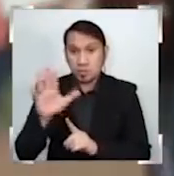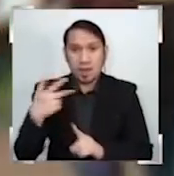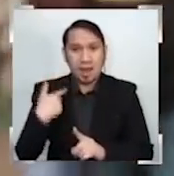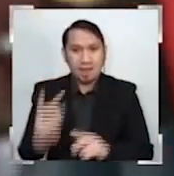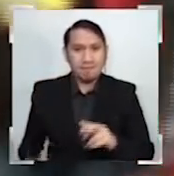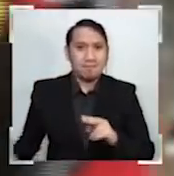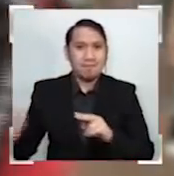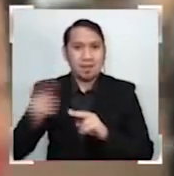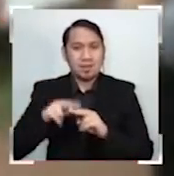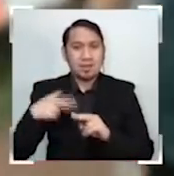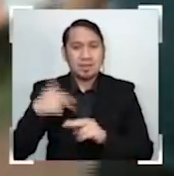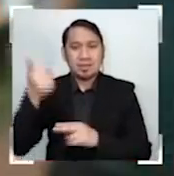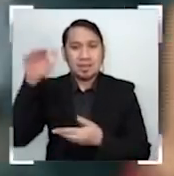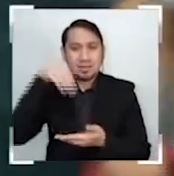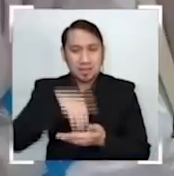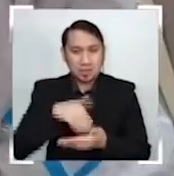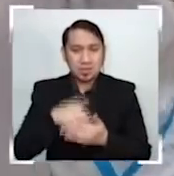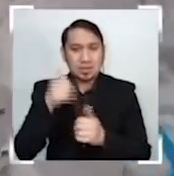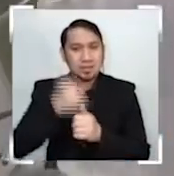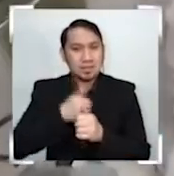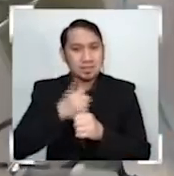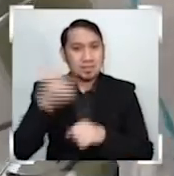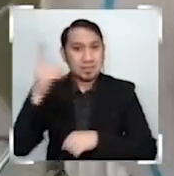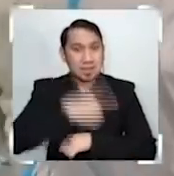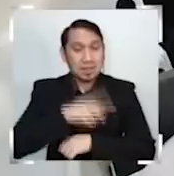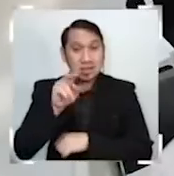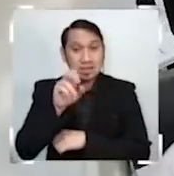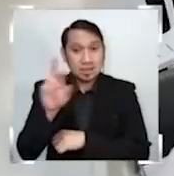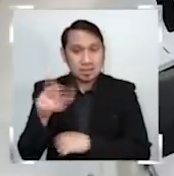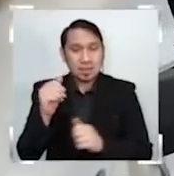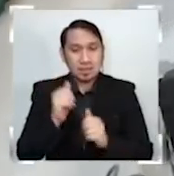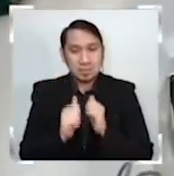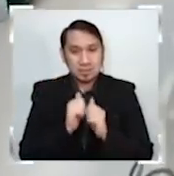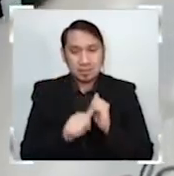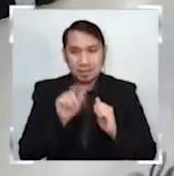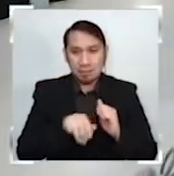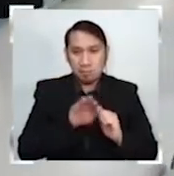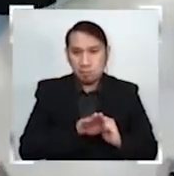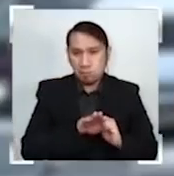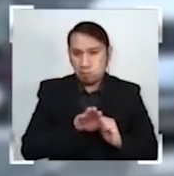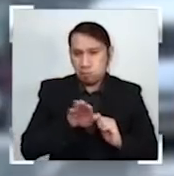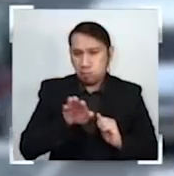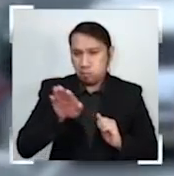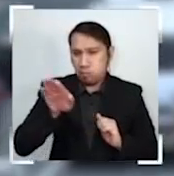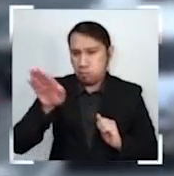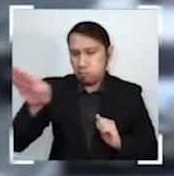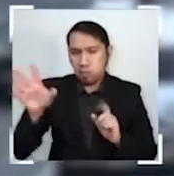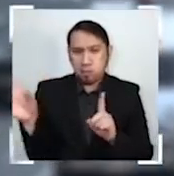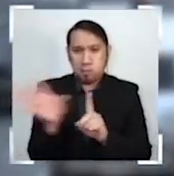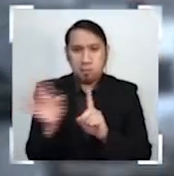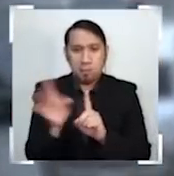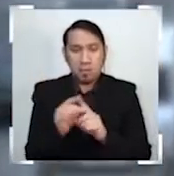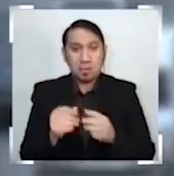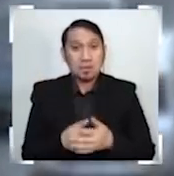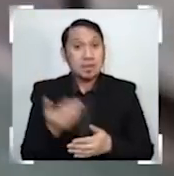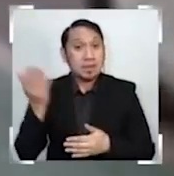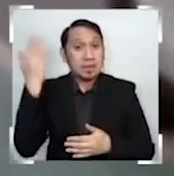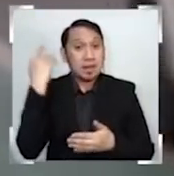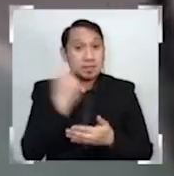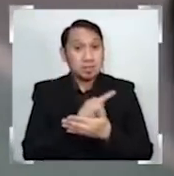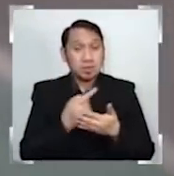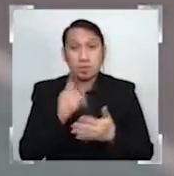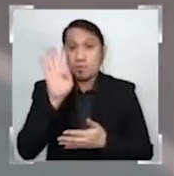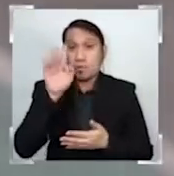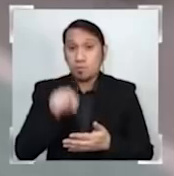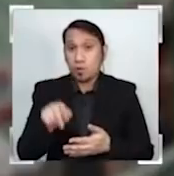than 10,000 daily cases sa NCR, panahong umaarangkada pa ang pagdami ng mga kaso. Kung noong nakaraang linggo, nasa